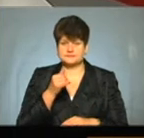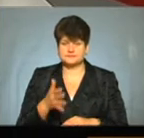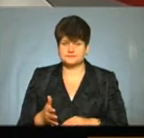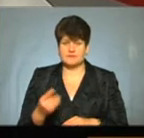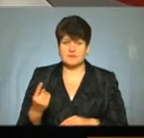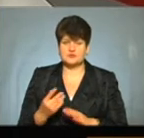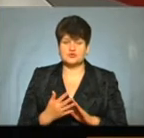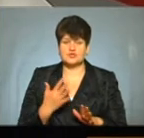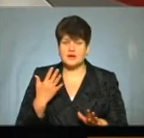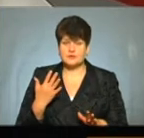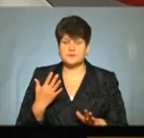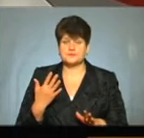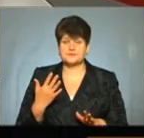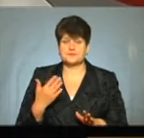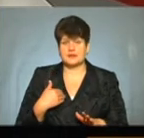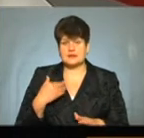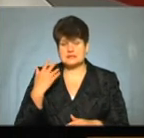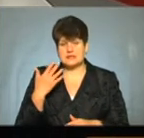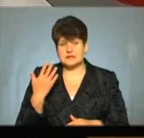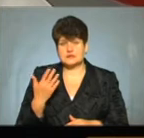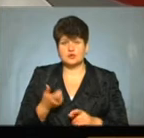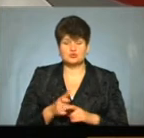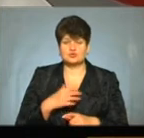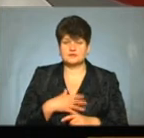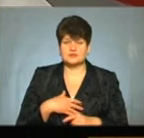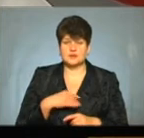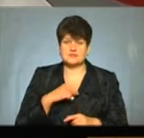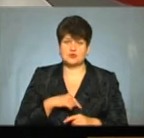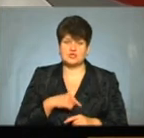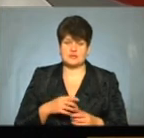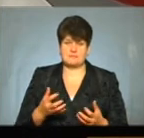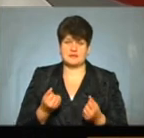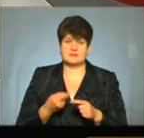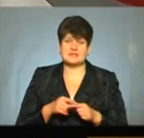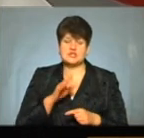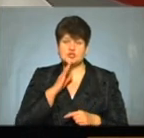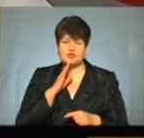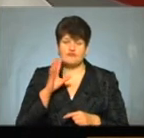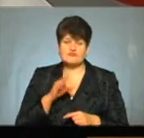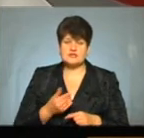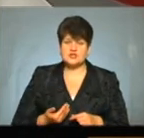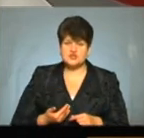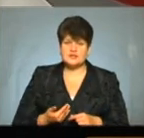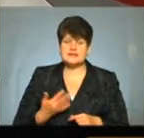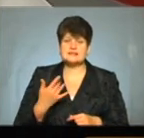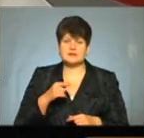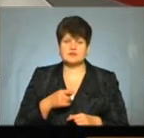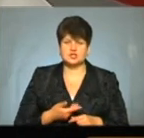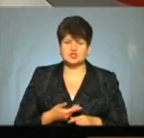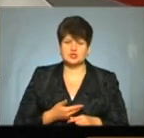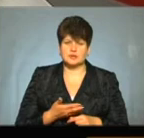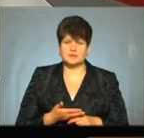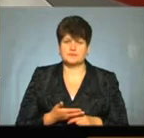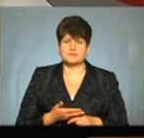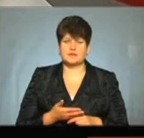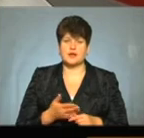чергу, як на мене, мені здається, дуже важлива психологічна підтримка таких жінок. Оскільки все життя, скільки вони там жили, переважно,